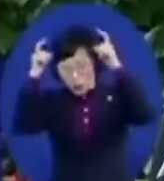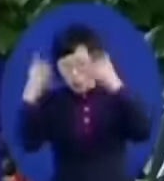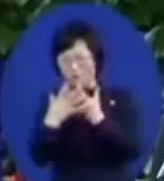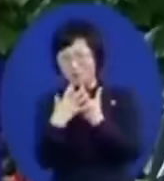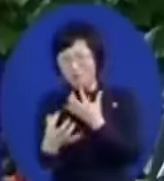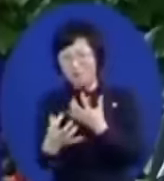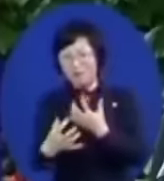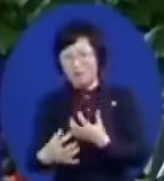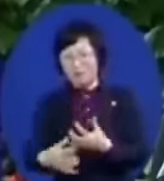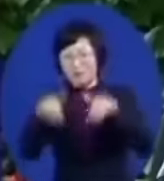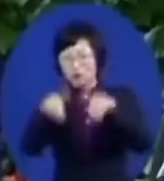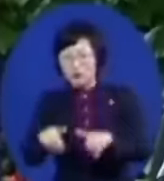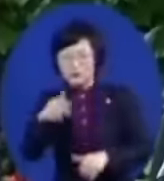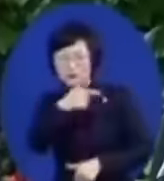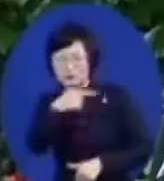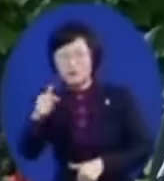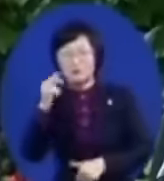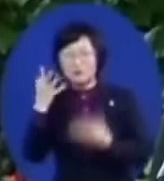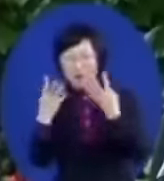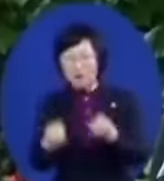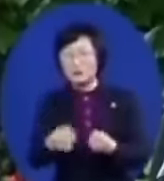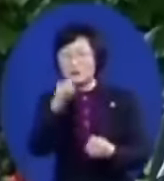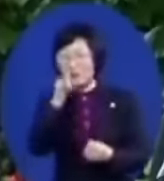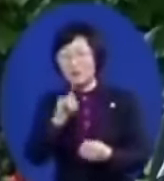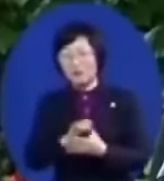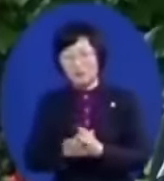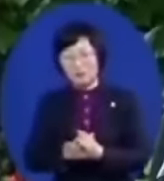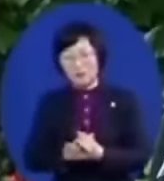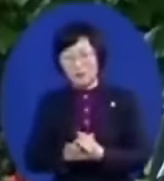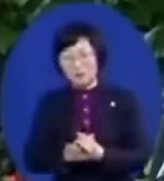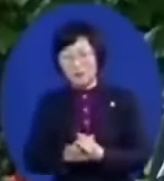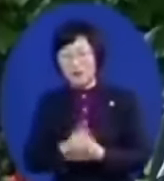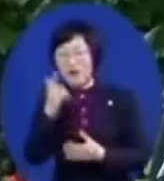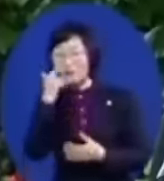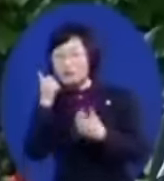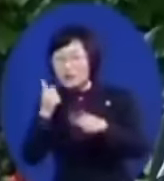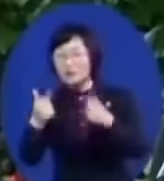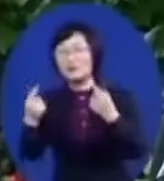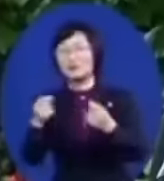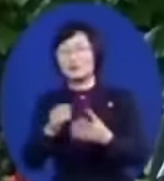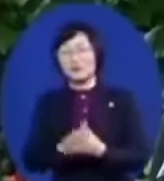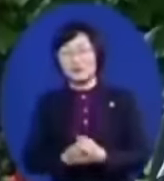심이 많으므로. 그 아버지의 그 아들이.